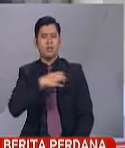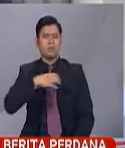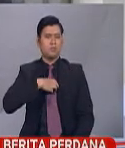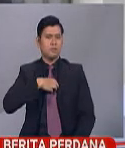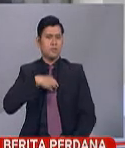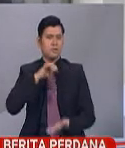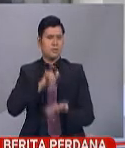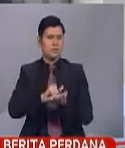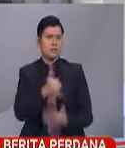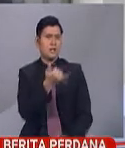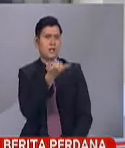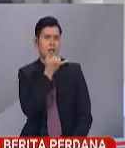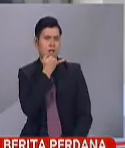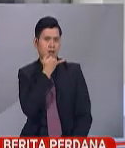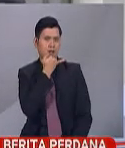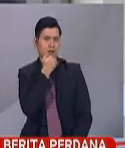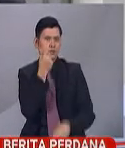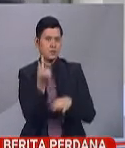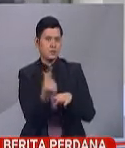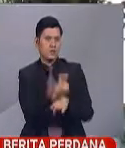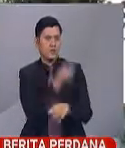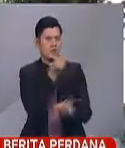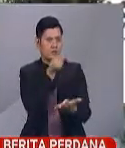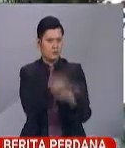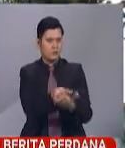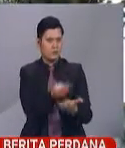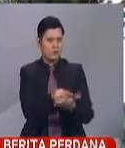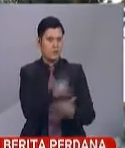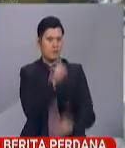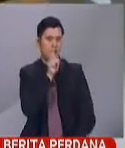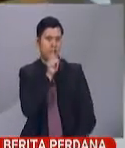salah laku keuangan YouTube Hai